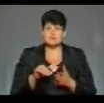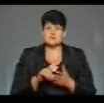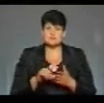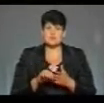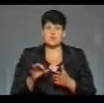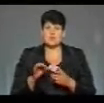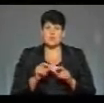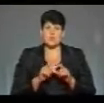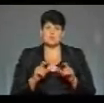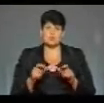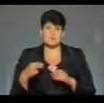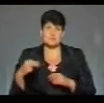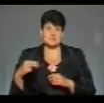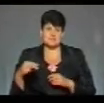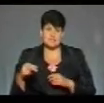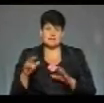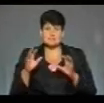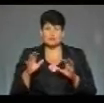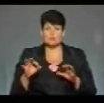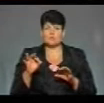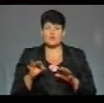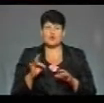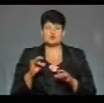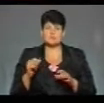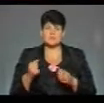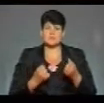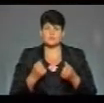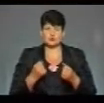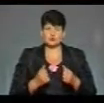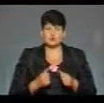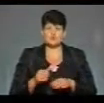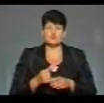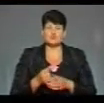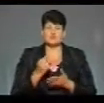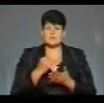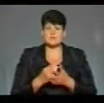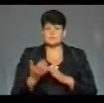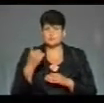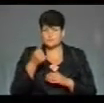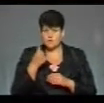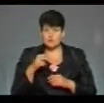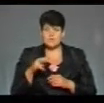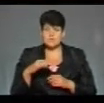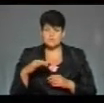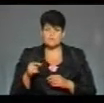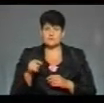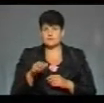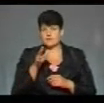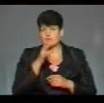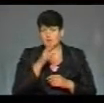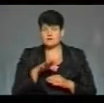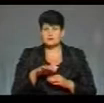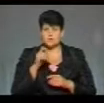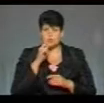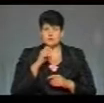Офісу президента. Закон про розмитнення авто з іноземною реєстрацією ухвалили торік у листопаді. На той час, за даними митників на території